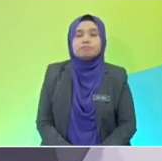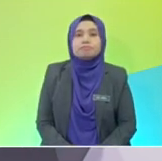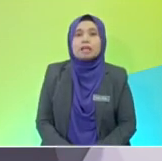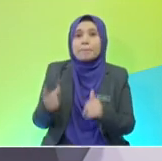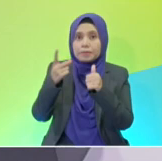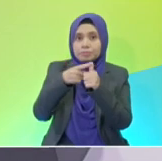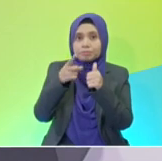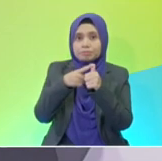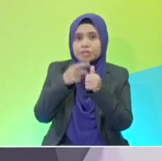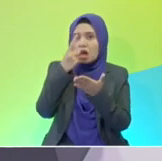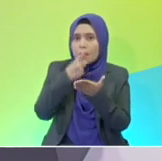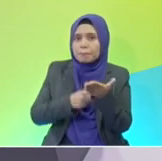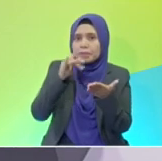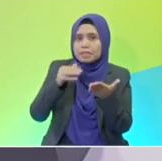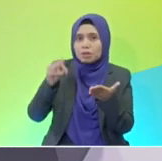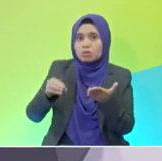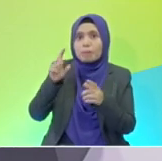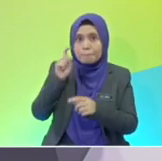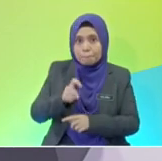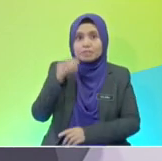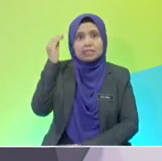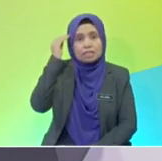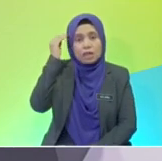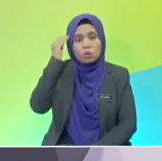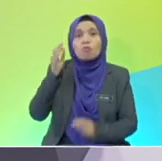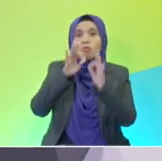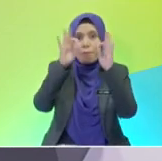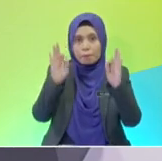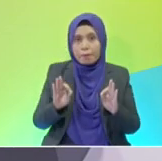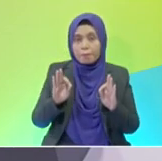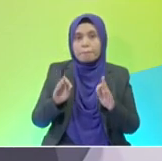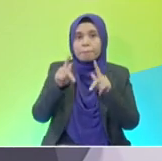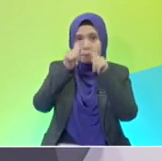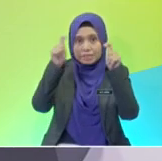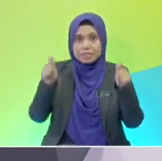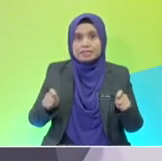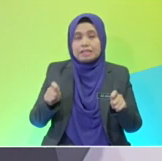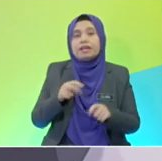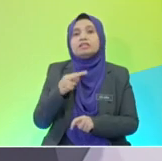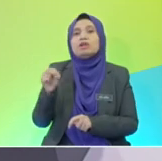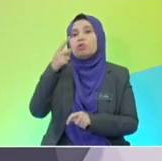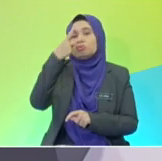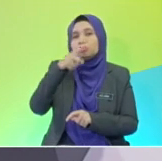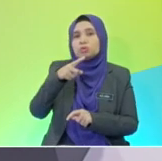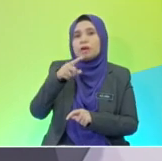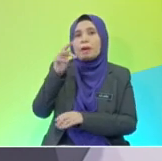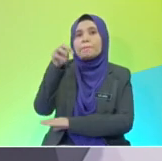aku yang murid 10 tahu adalah tentang format pencak Siren Oke kalau kita nampak dekat sini untuk